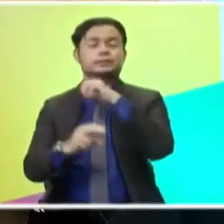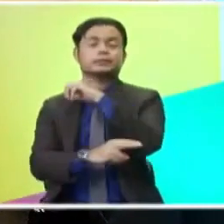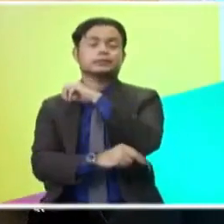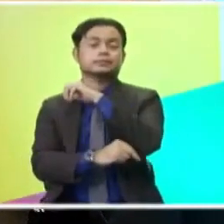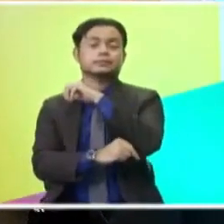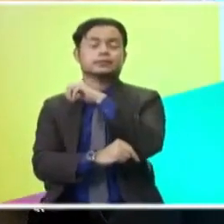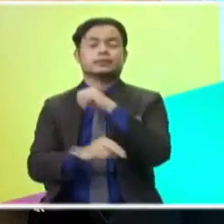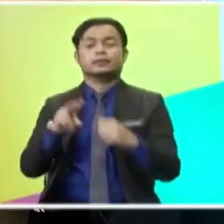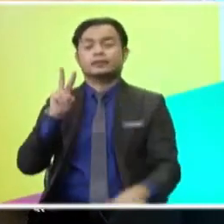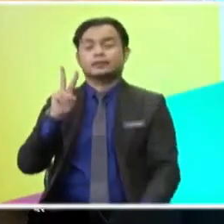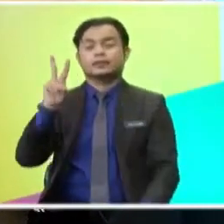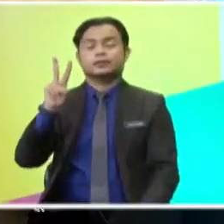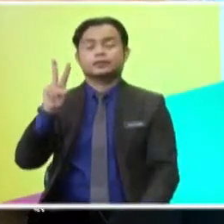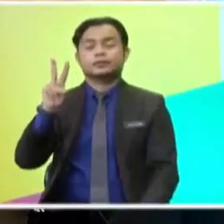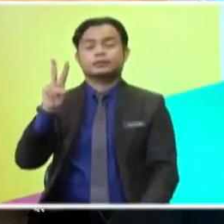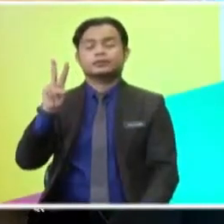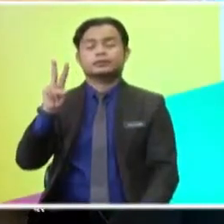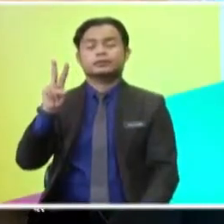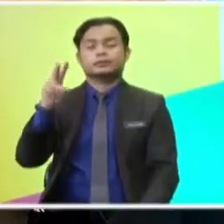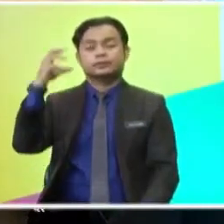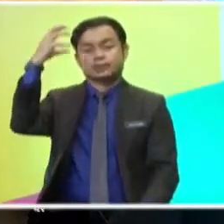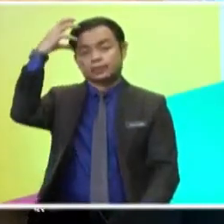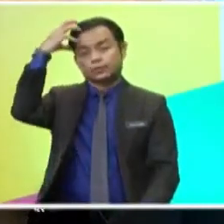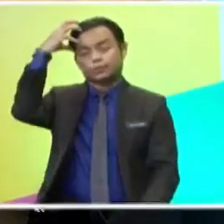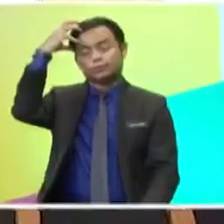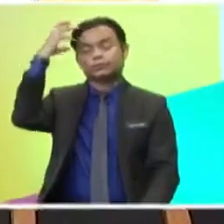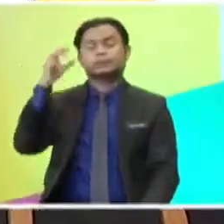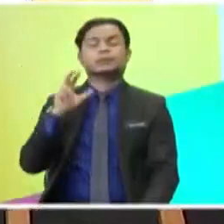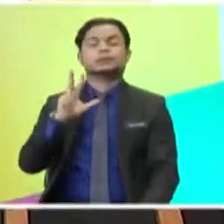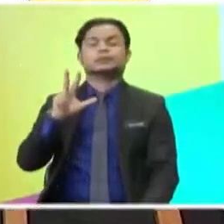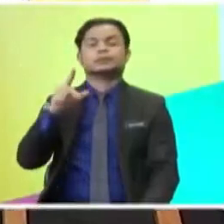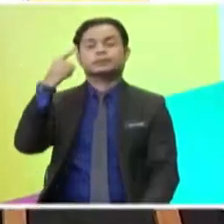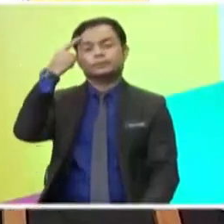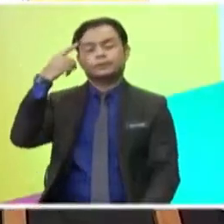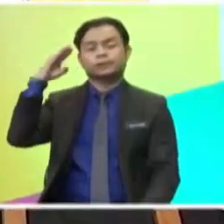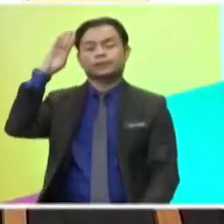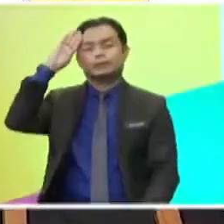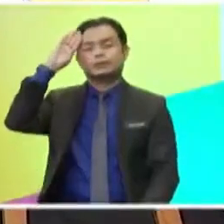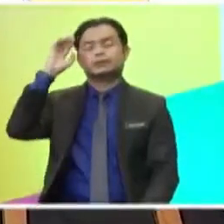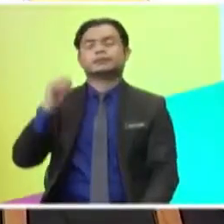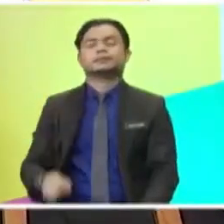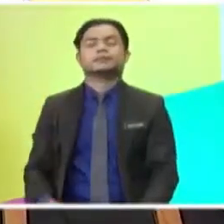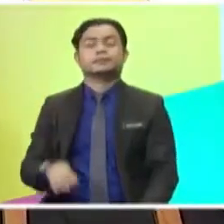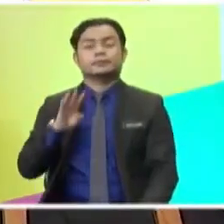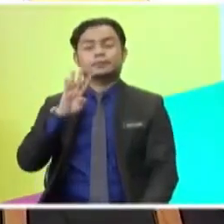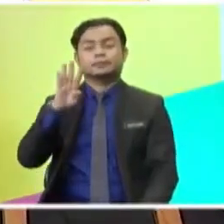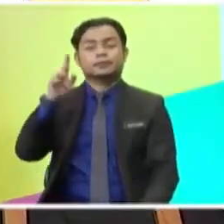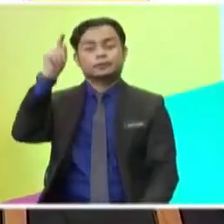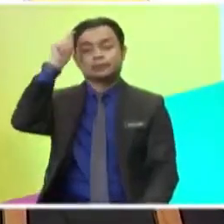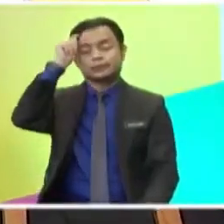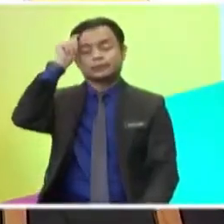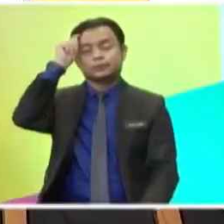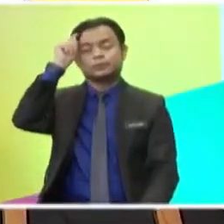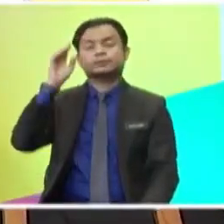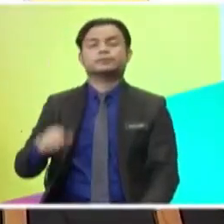Yang kedua Negeri Selangor, yang ketiga Perlis, yang keempat Terengganu,